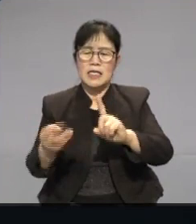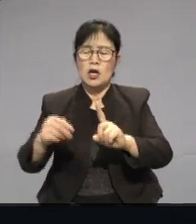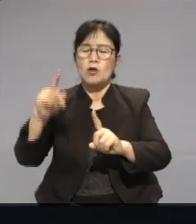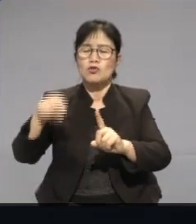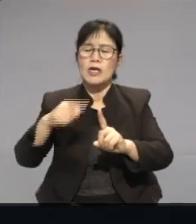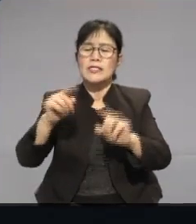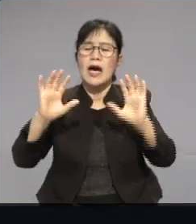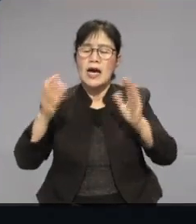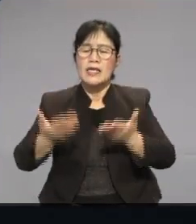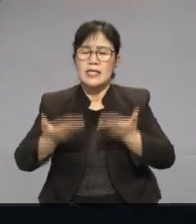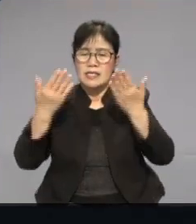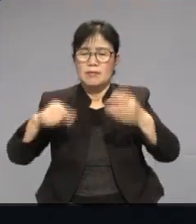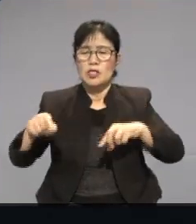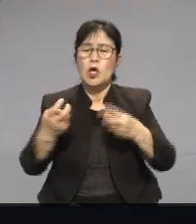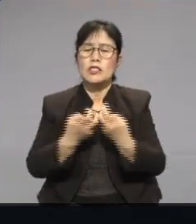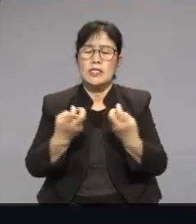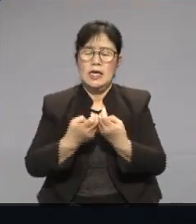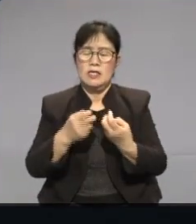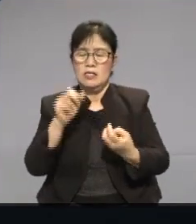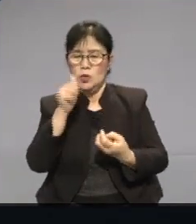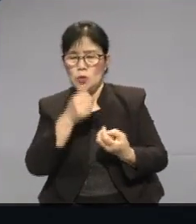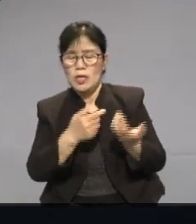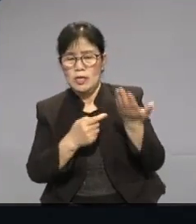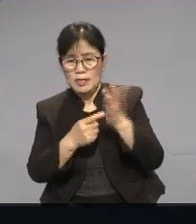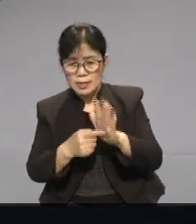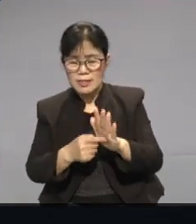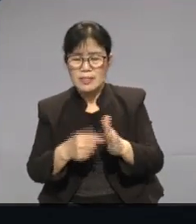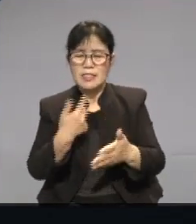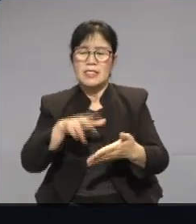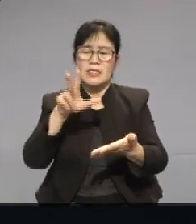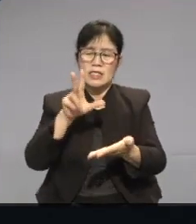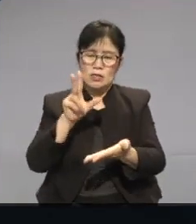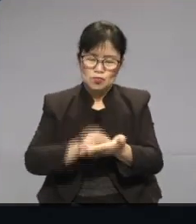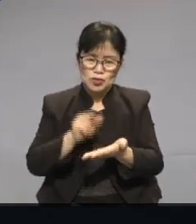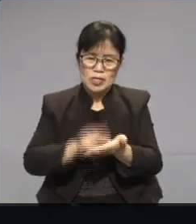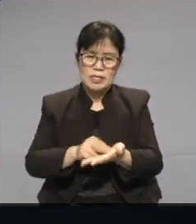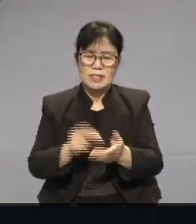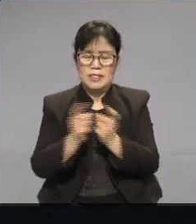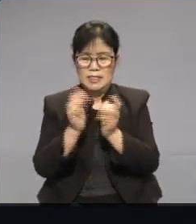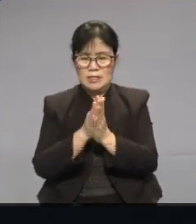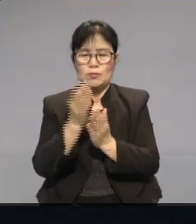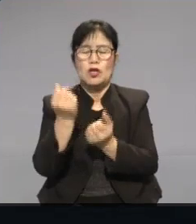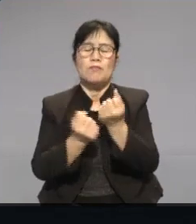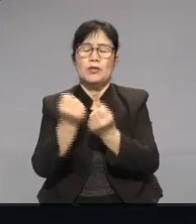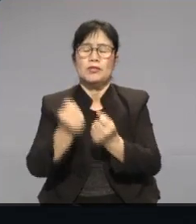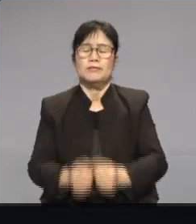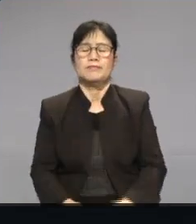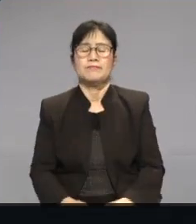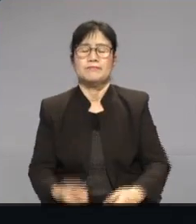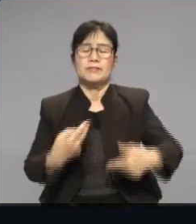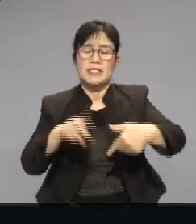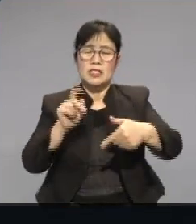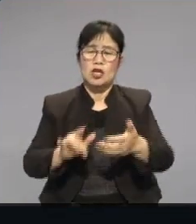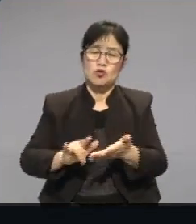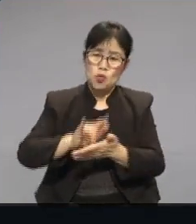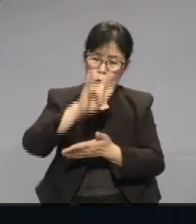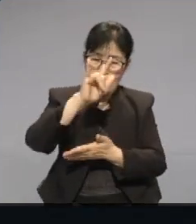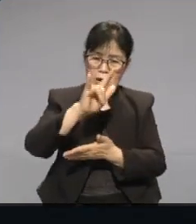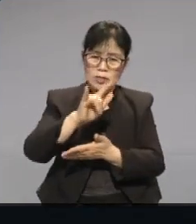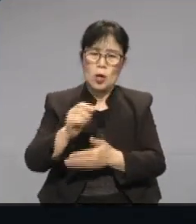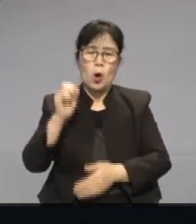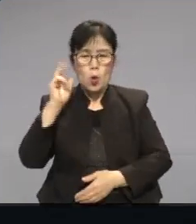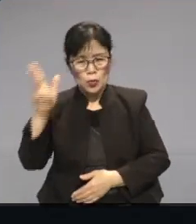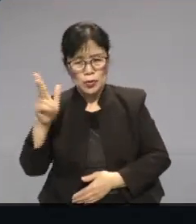아이드림 정책 소개 등 인천의 직한 현안을 직접 설명했습니다 특히 인천이 인천 국제공항과